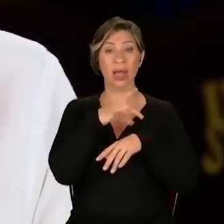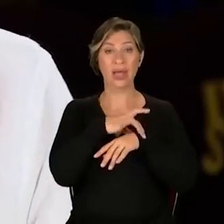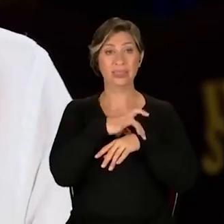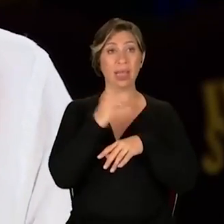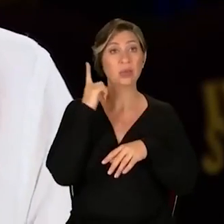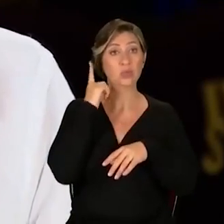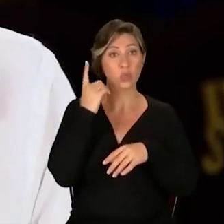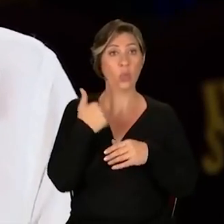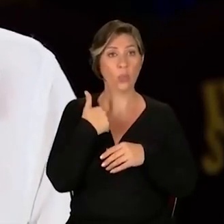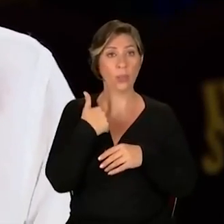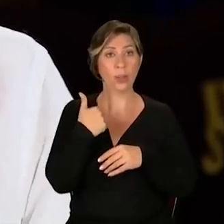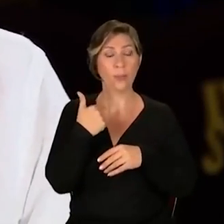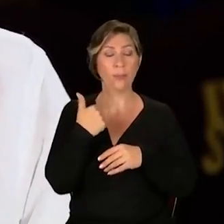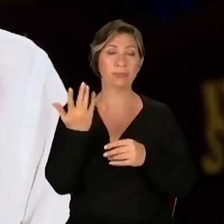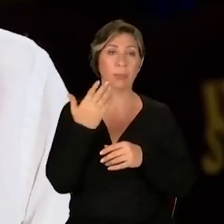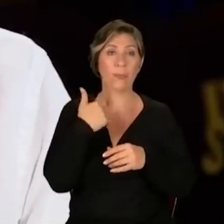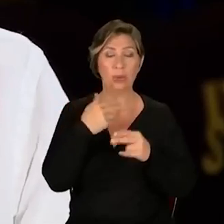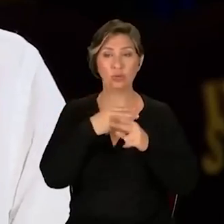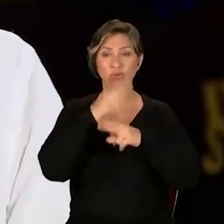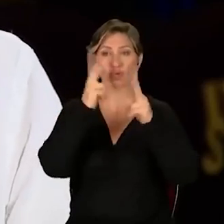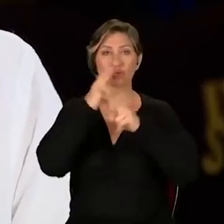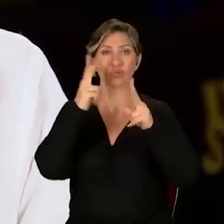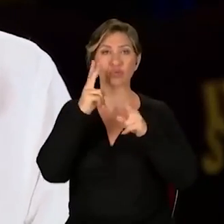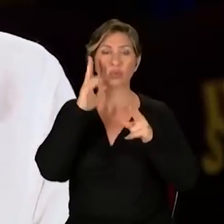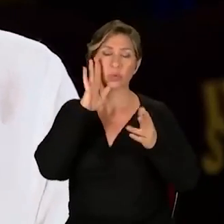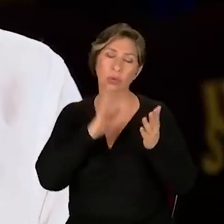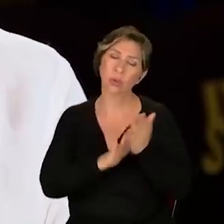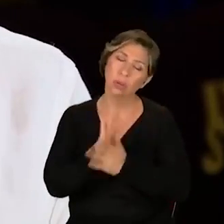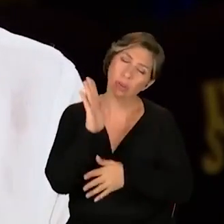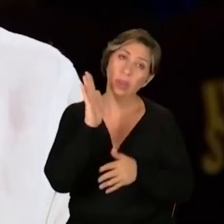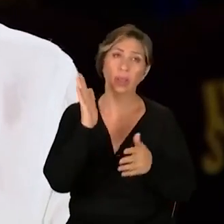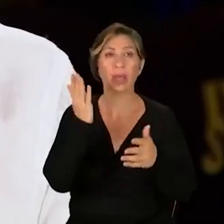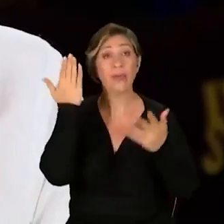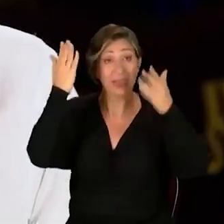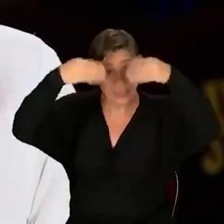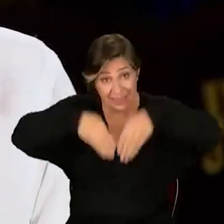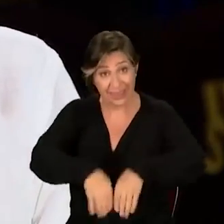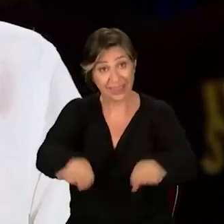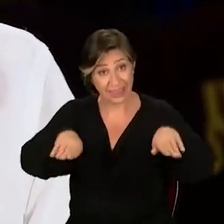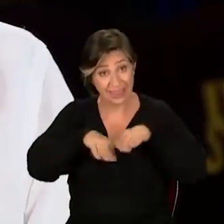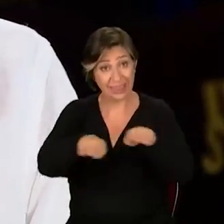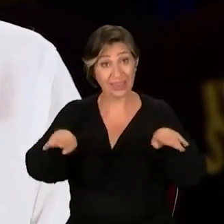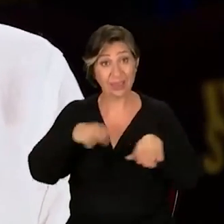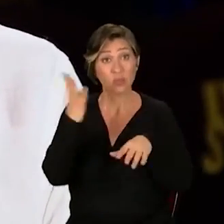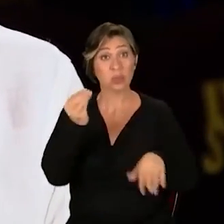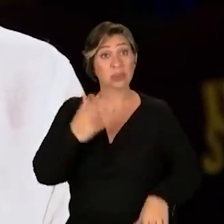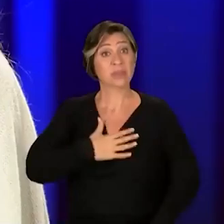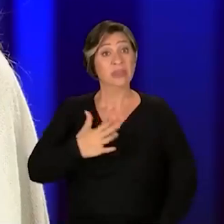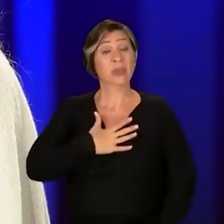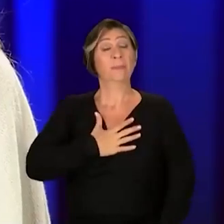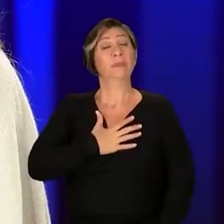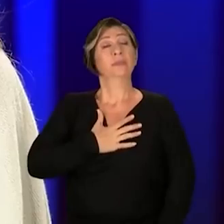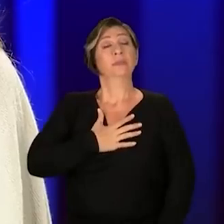hastalardan da duyuyorum. Yani ben işte gündüz de dalgıçtım eskiden. Çok iyi de nefesimi